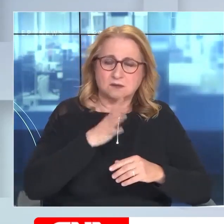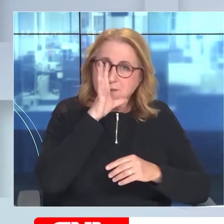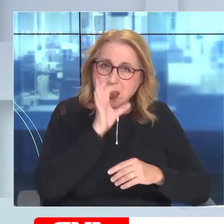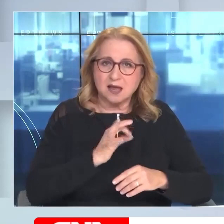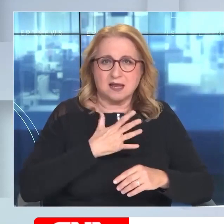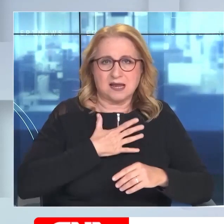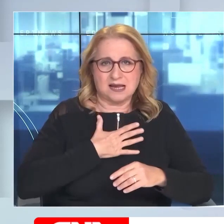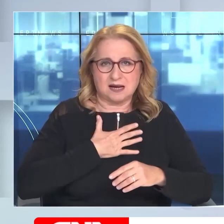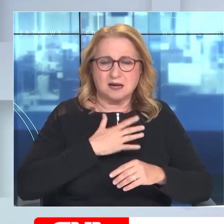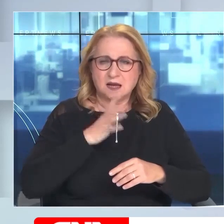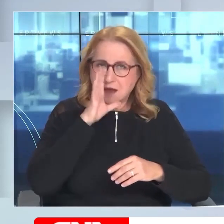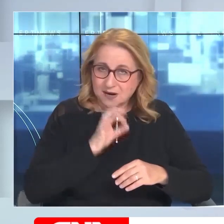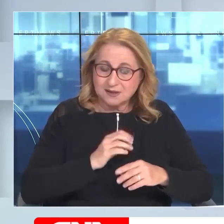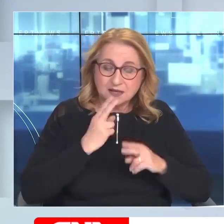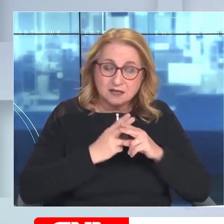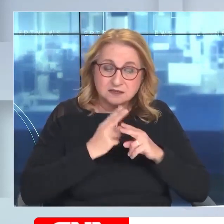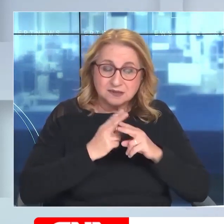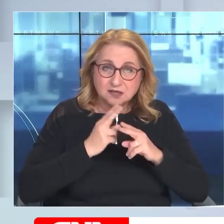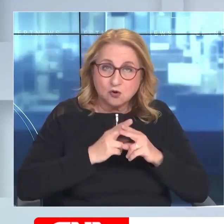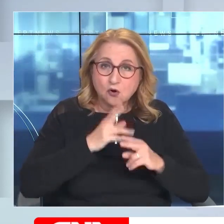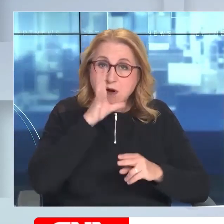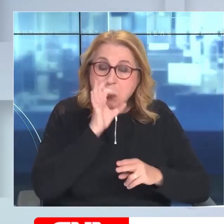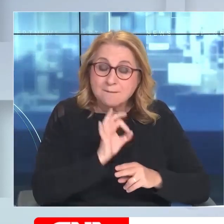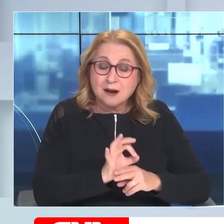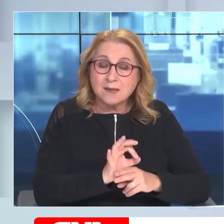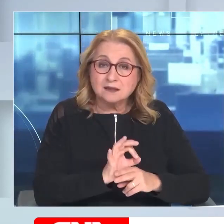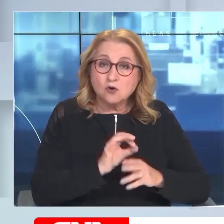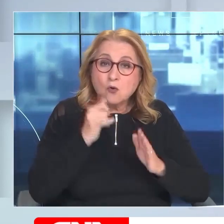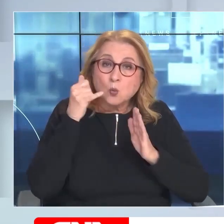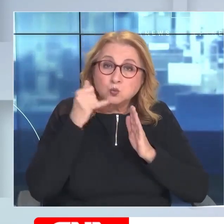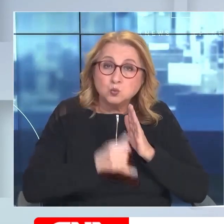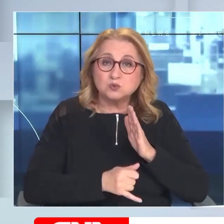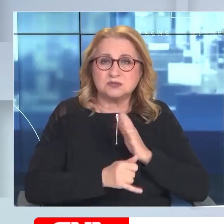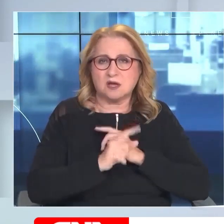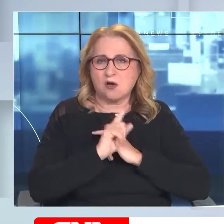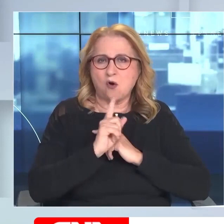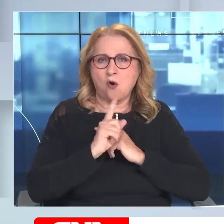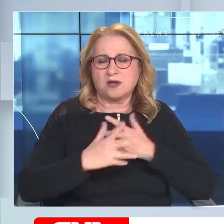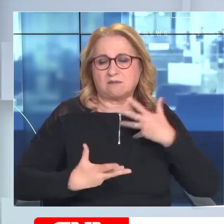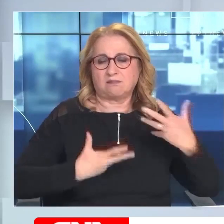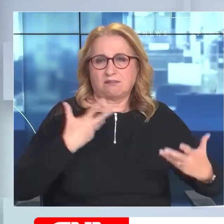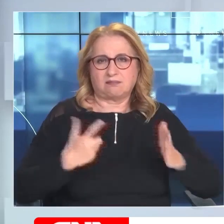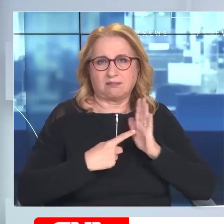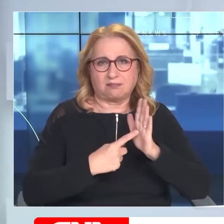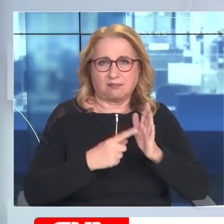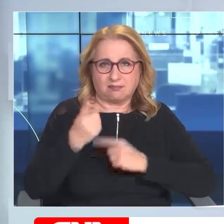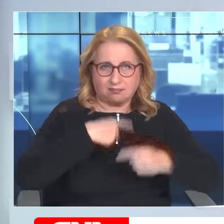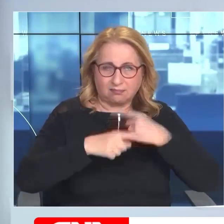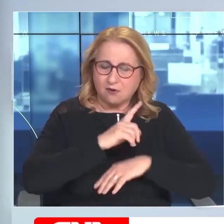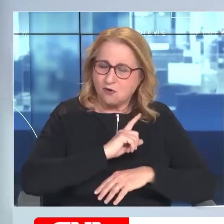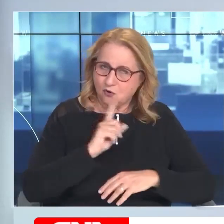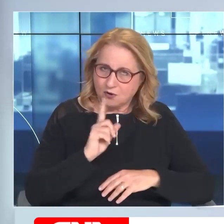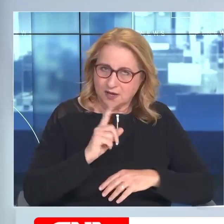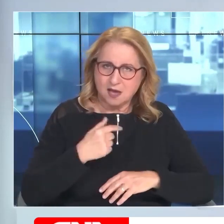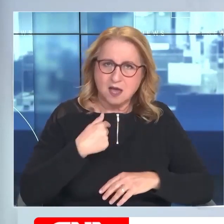ουσία και όχι οι εντυπώσεις, η λογική αλλά και το συνέστημα, γιατί πιστεύω ότι οι πολίτες αντιλαμβάνονται